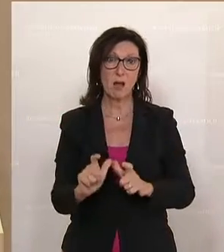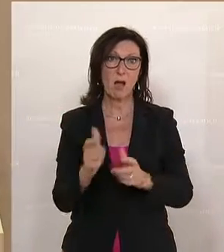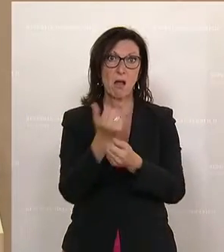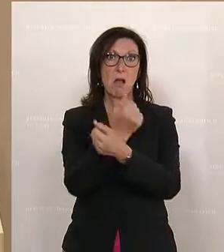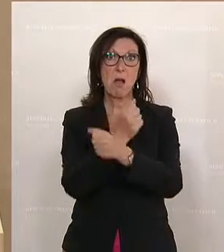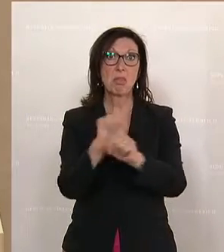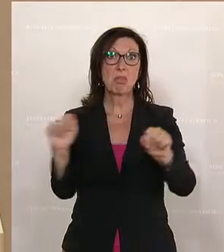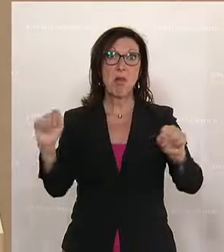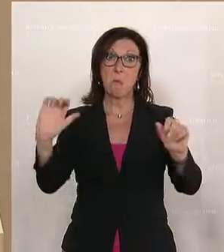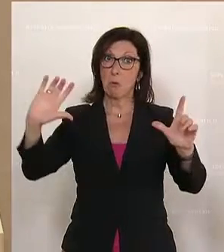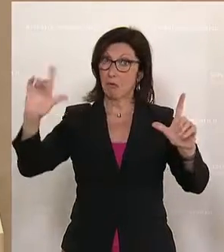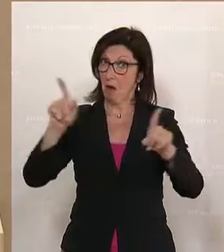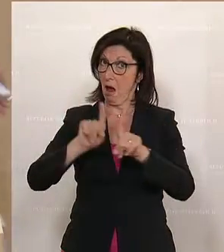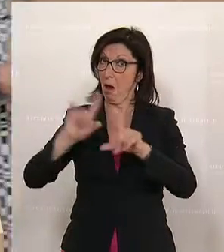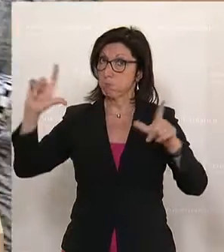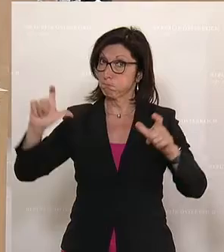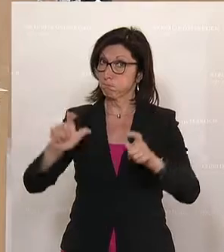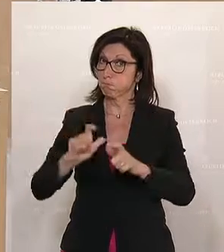ist brandgefährlich.